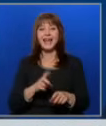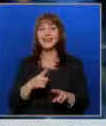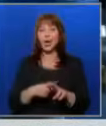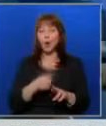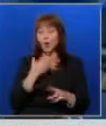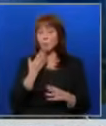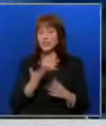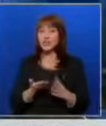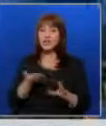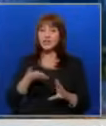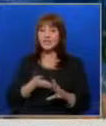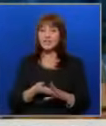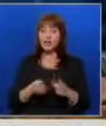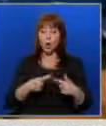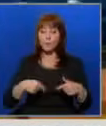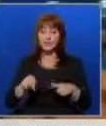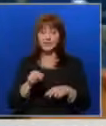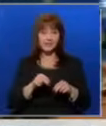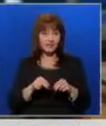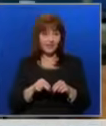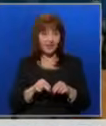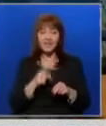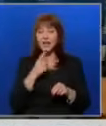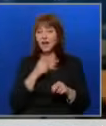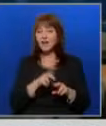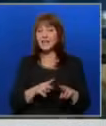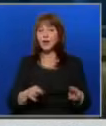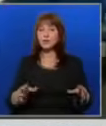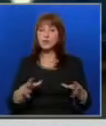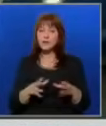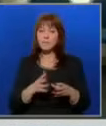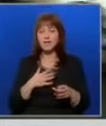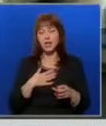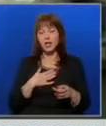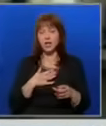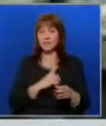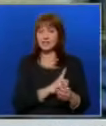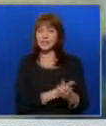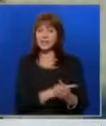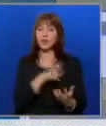че влиза в столичния общински съвет, защото в Народното събрание има силна група, която се справя много добре.